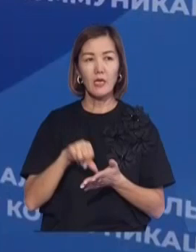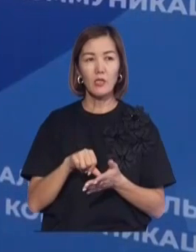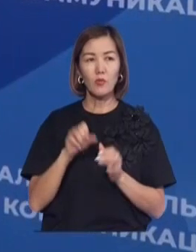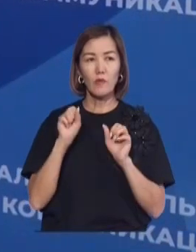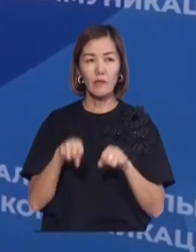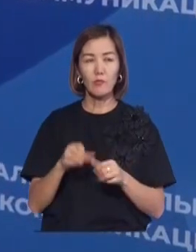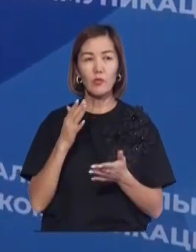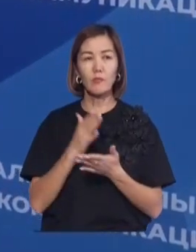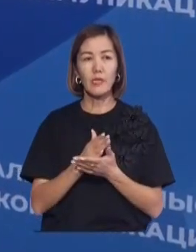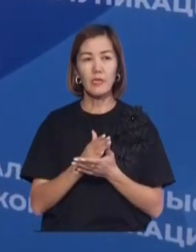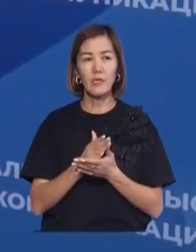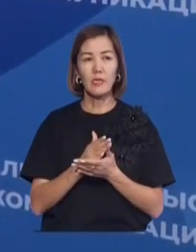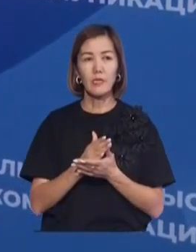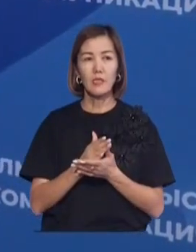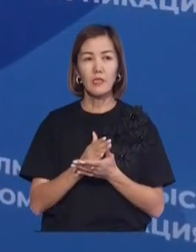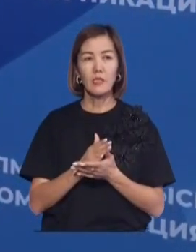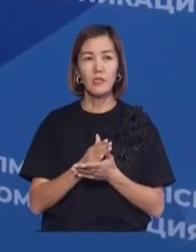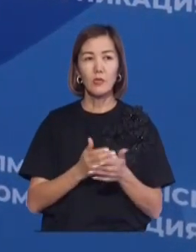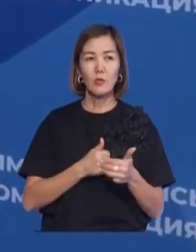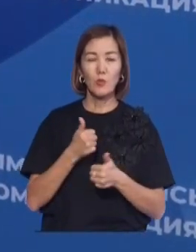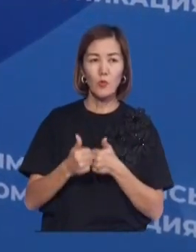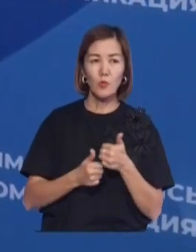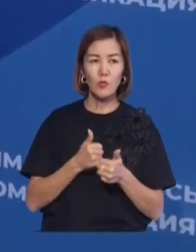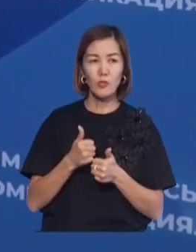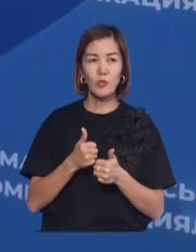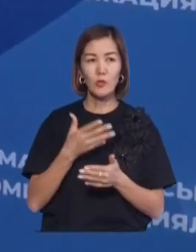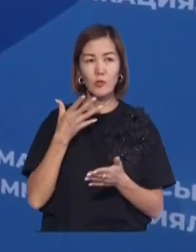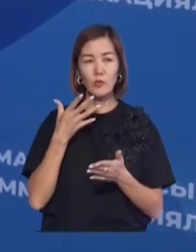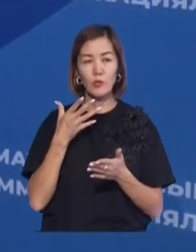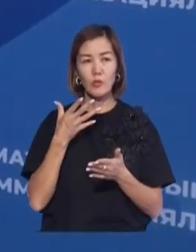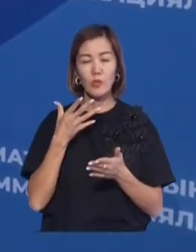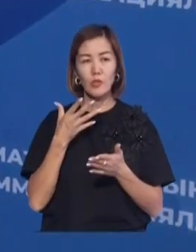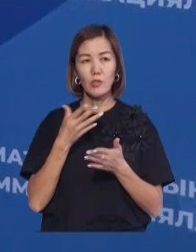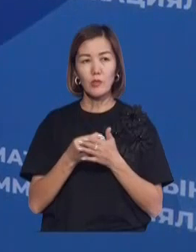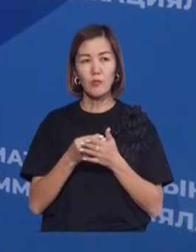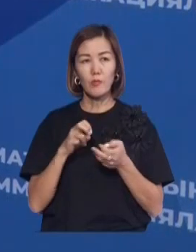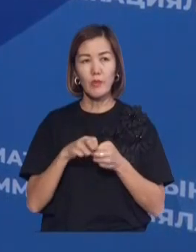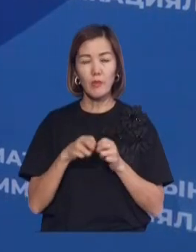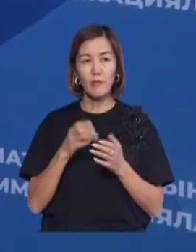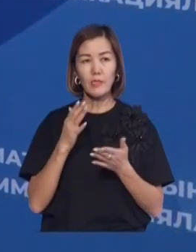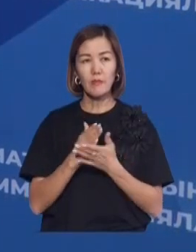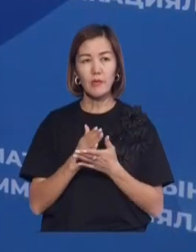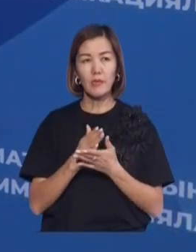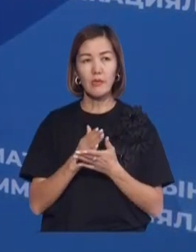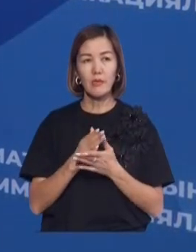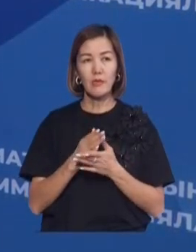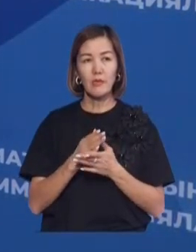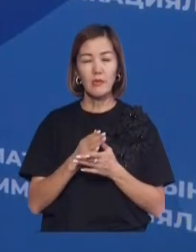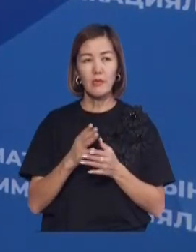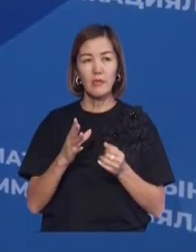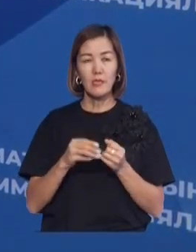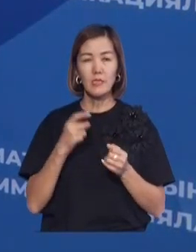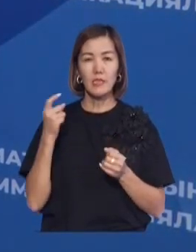мүмкіндігі бар. Ол бірақ та сол конкурстың несі бар, өзінің требованиесі бар, сол бәрі конкурста жазылады. Крестьянский хозяйство,